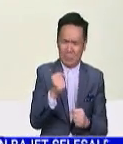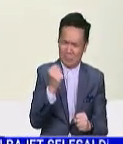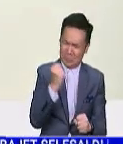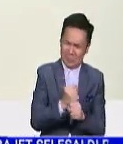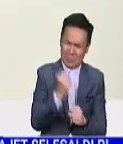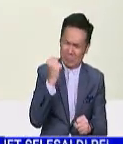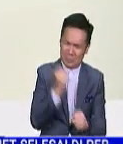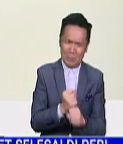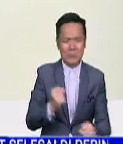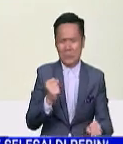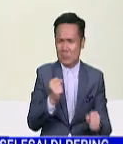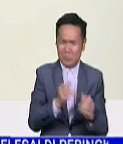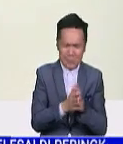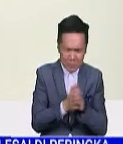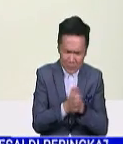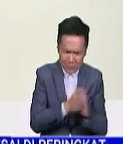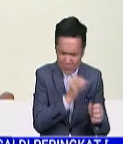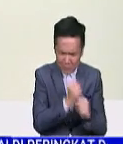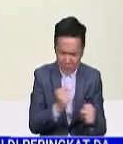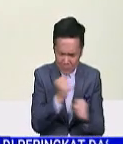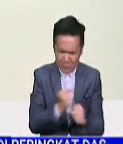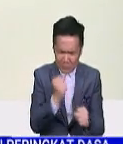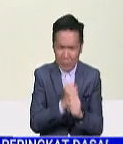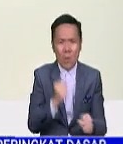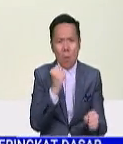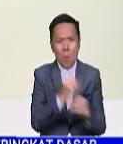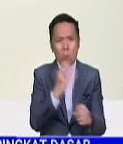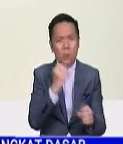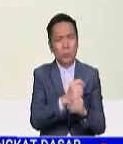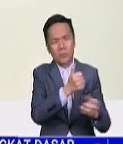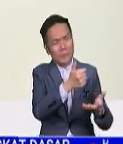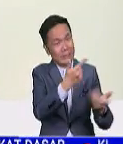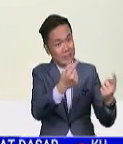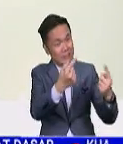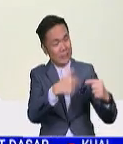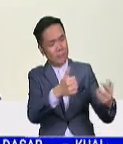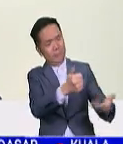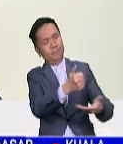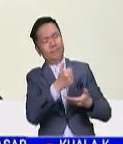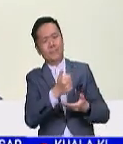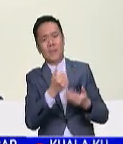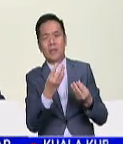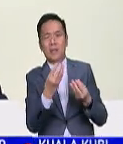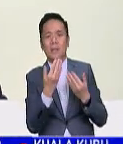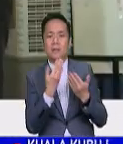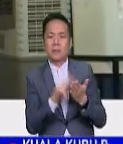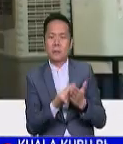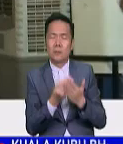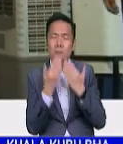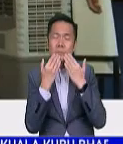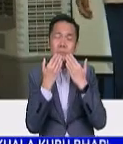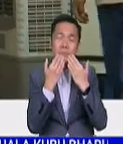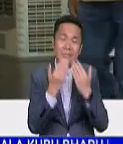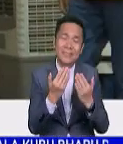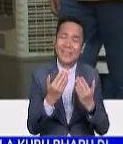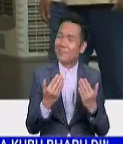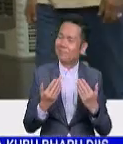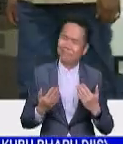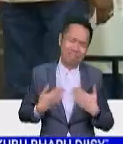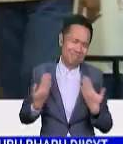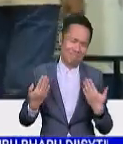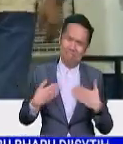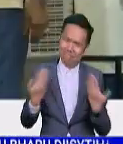rumuslah datang untuk memberi kami buntuan yang sebanyak inilah kan cukup cukup terima kasih macam sungguh gembira